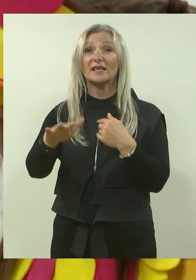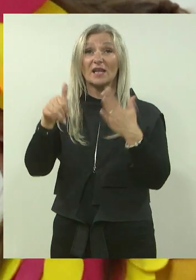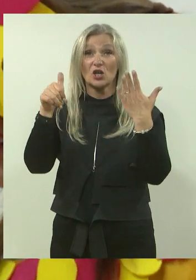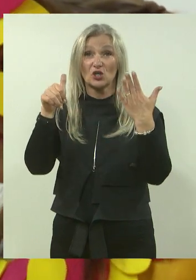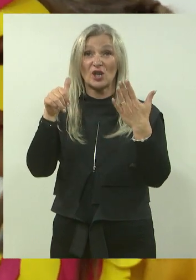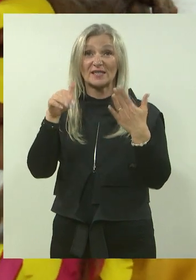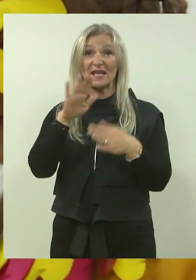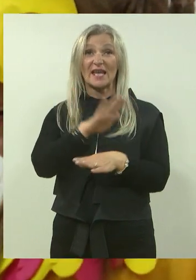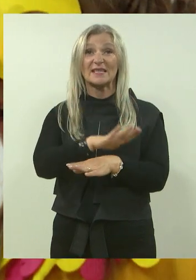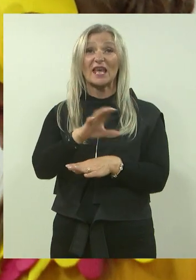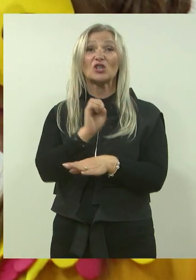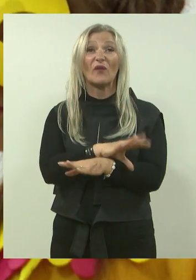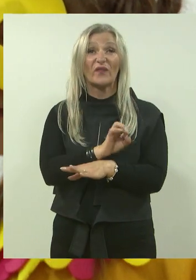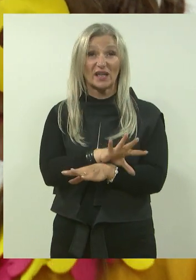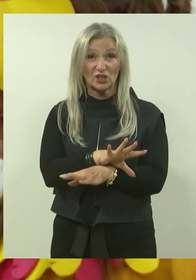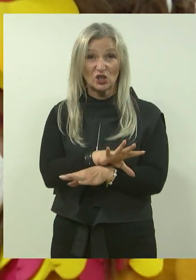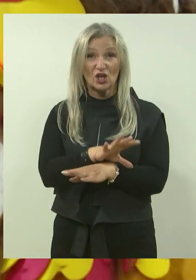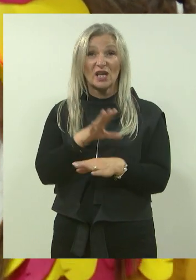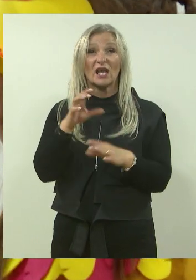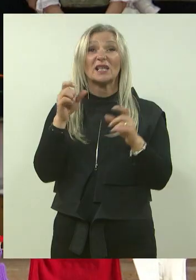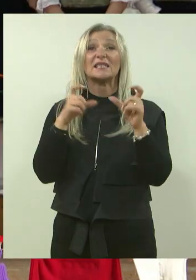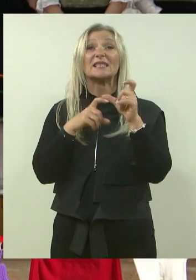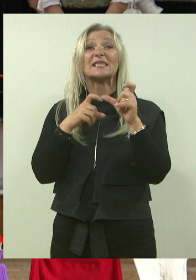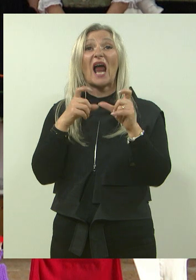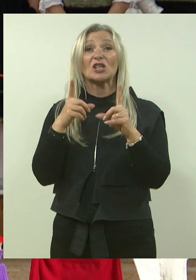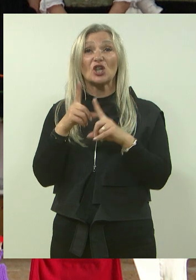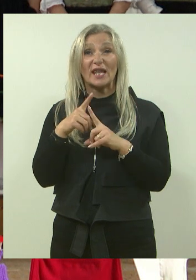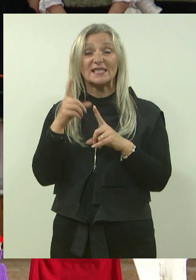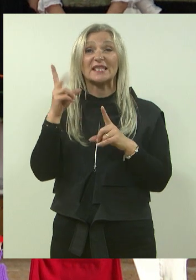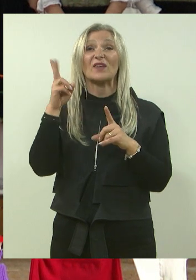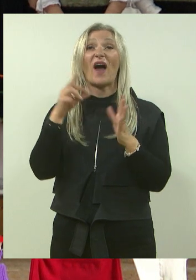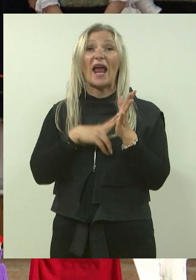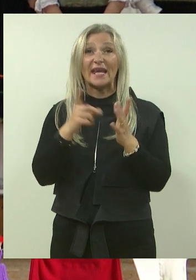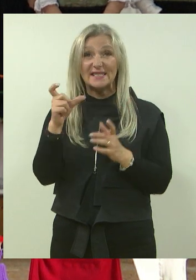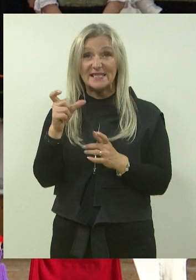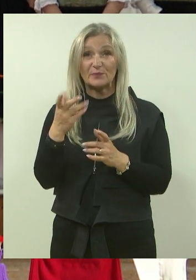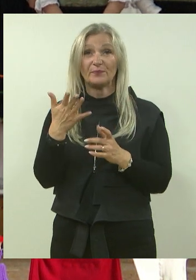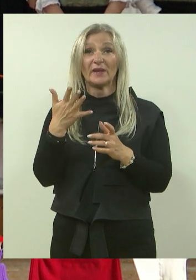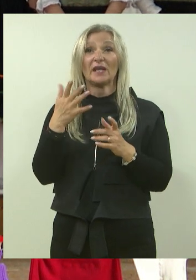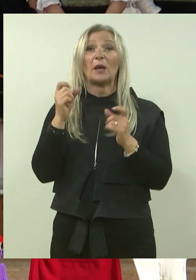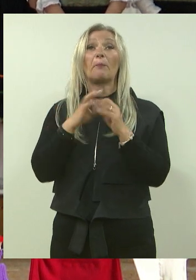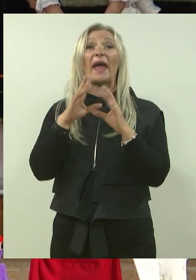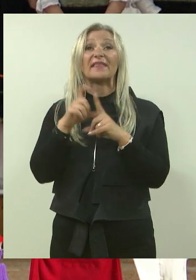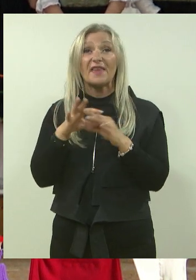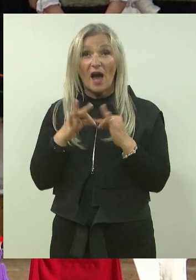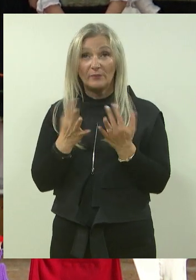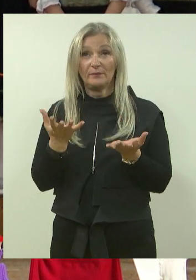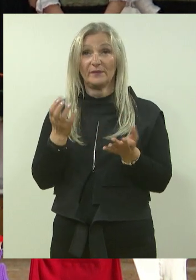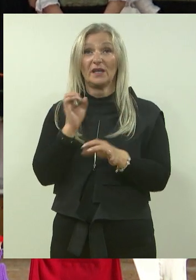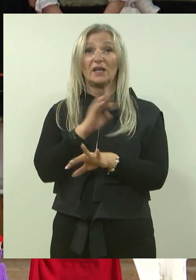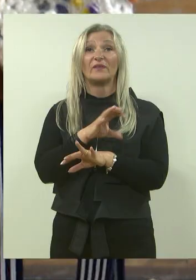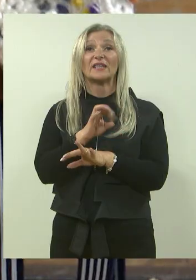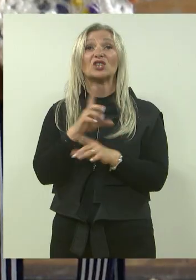dječjih vrtića. Dječji vrtić Bambi Sračinec, dječji vrtić Ivančica Ivanec, dječji vrtić Zibeljko Bednja, dječji vrtić